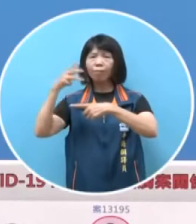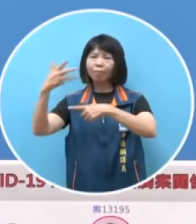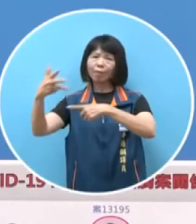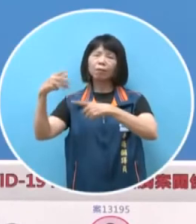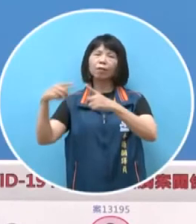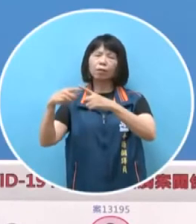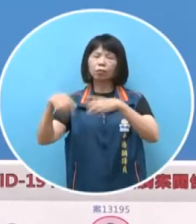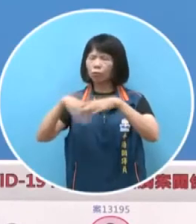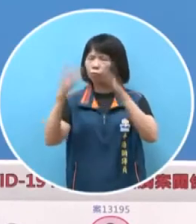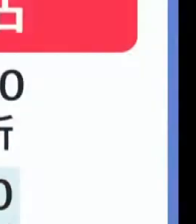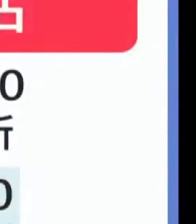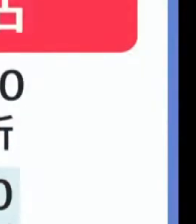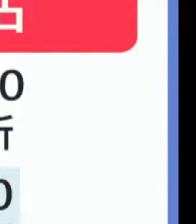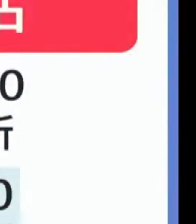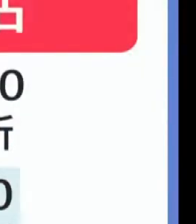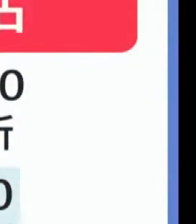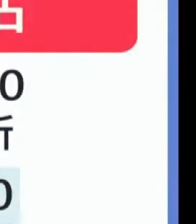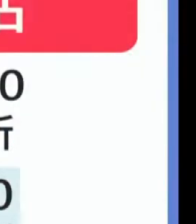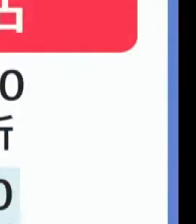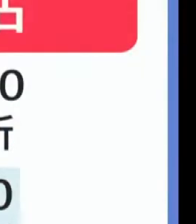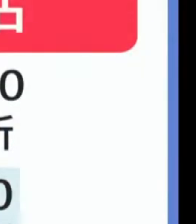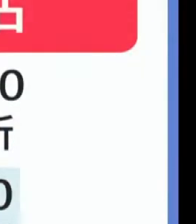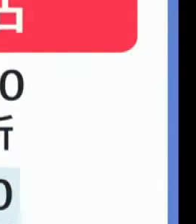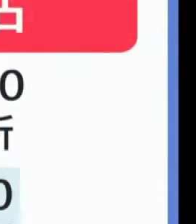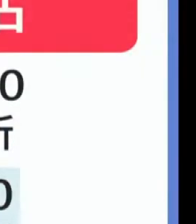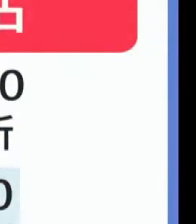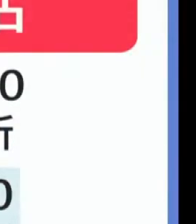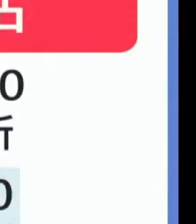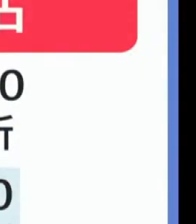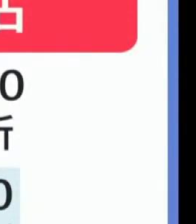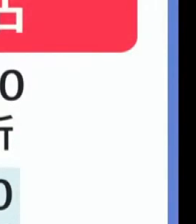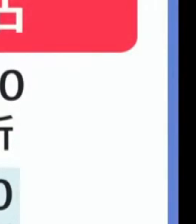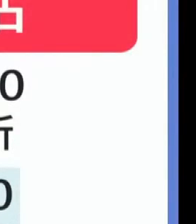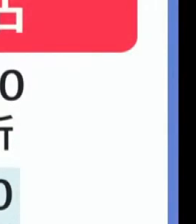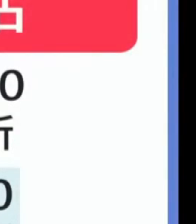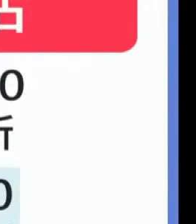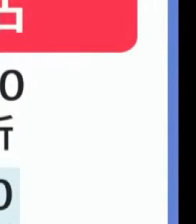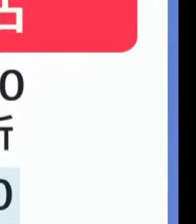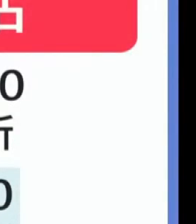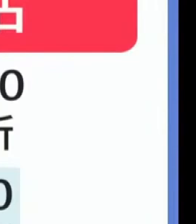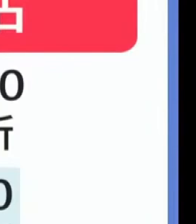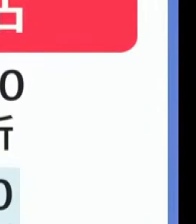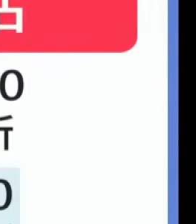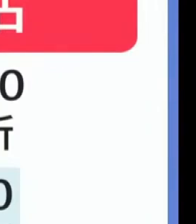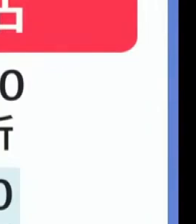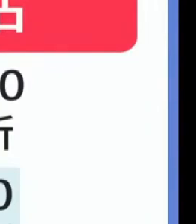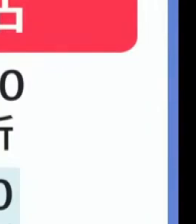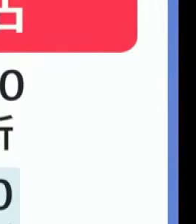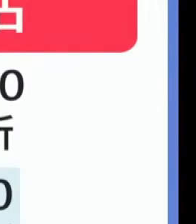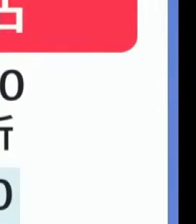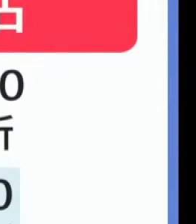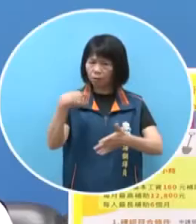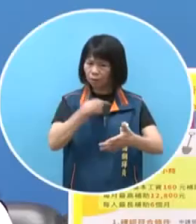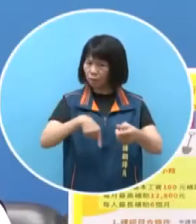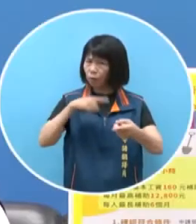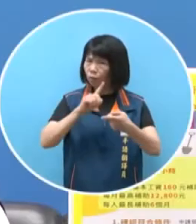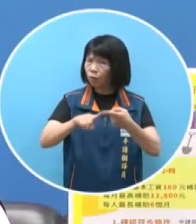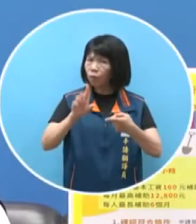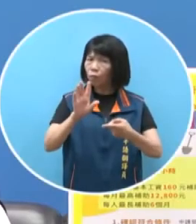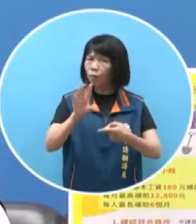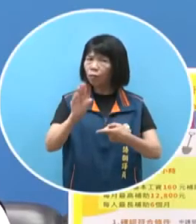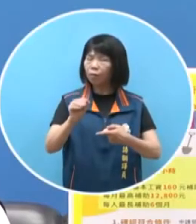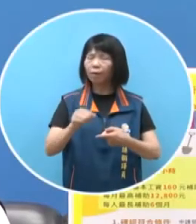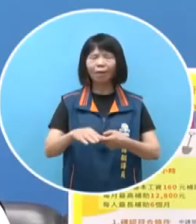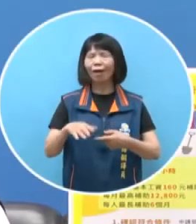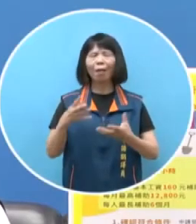人，为的就是希望。除了围堵以外，也找出无症状的带源者， 也呼吁